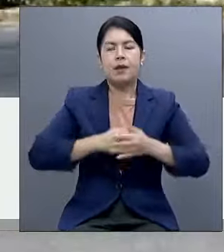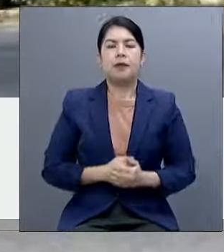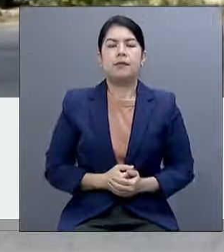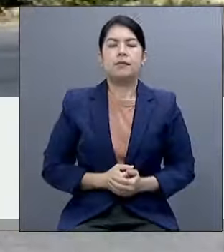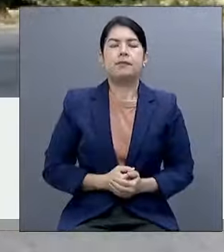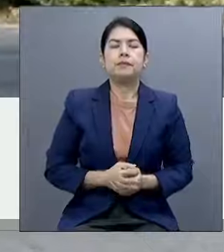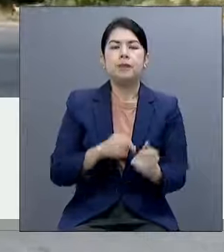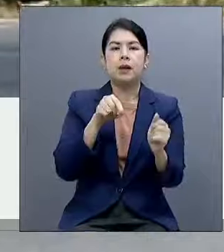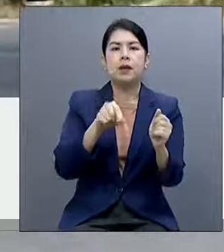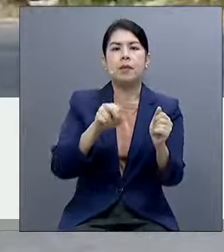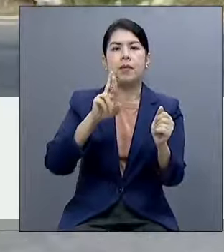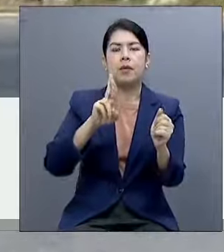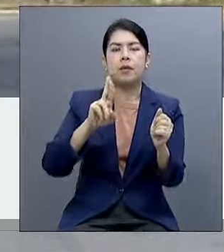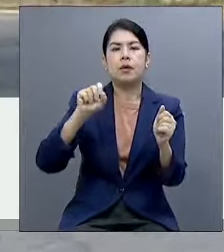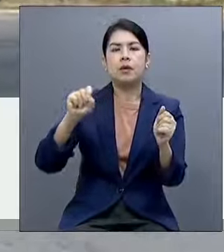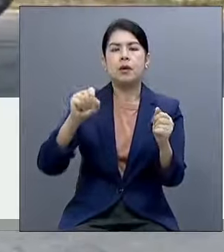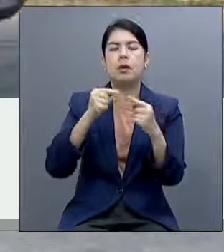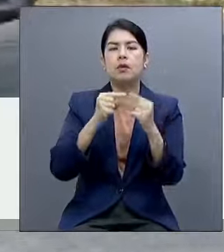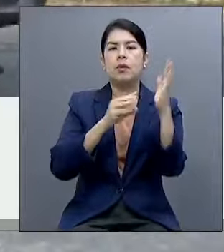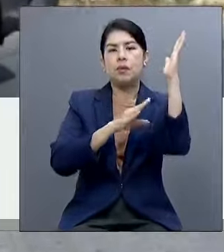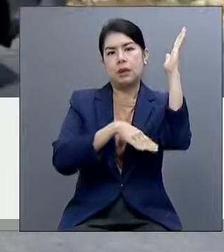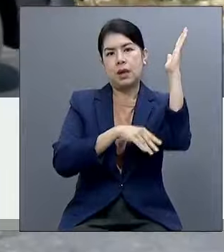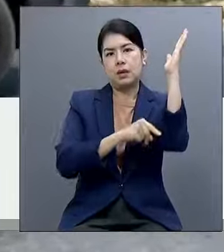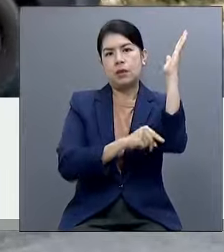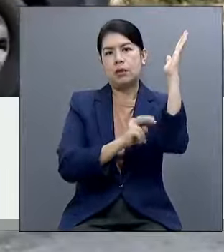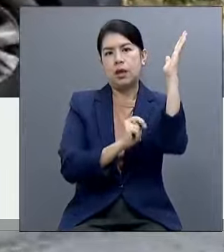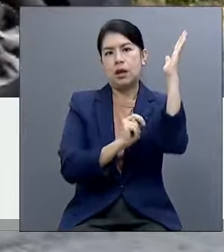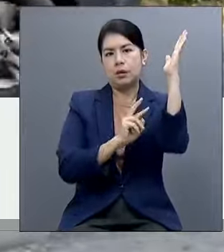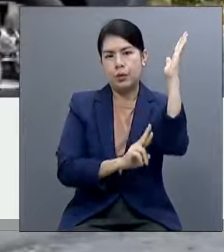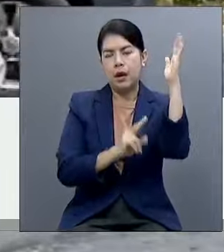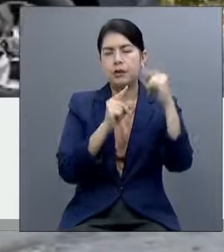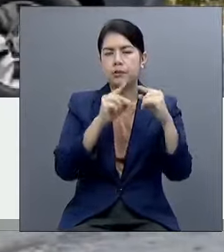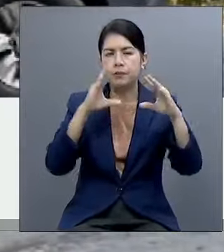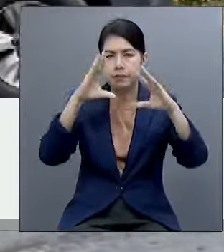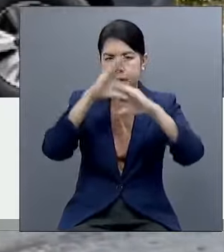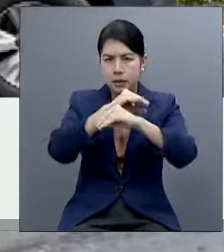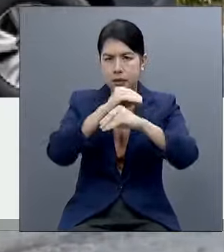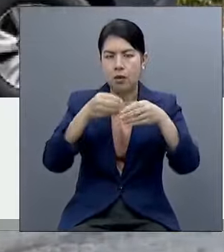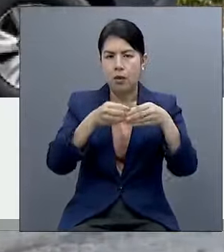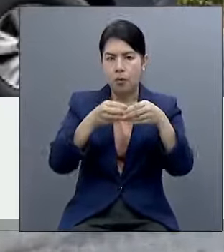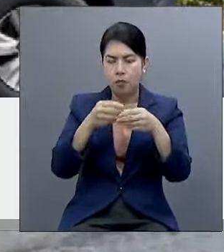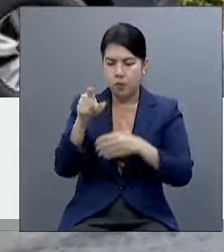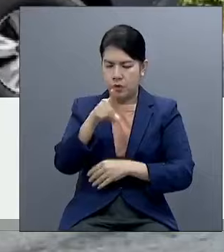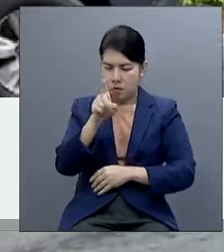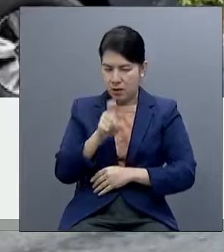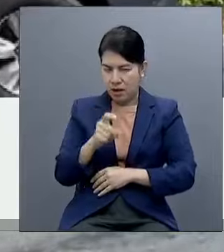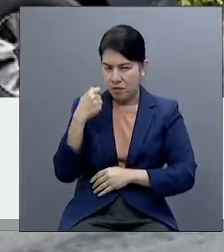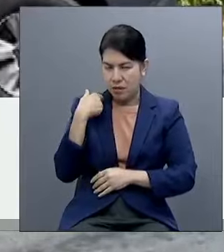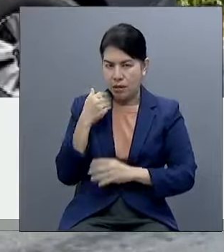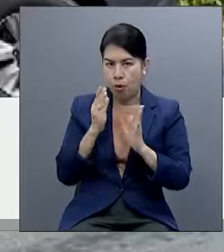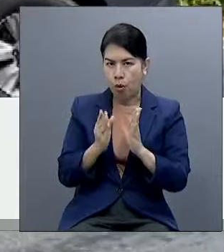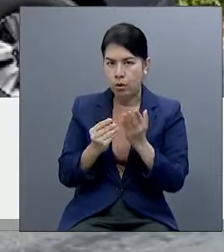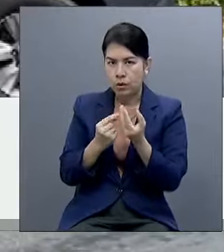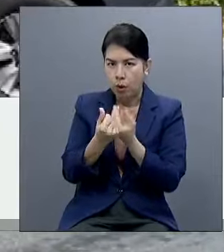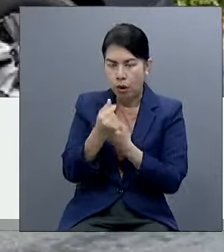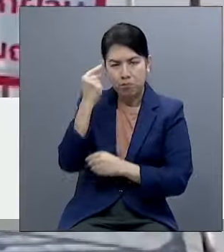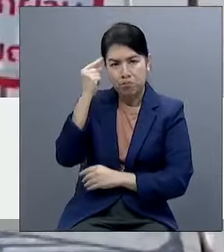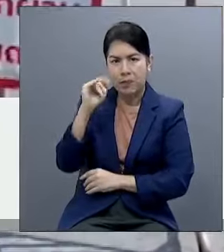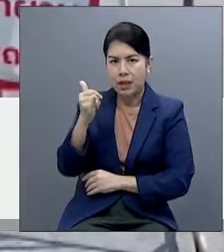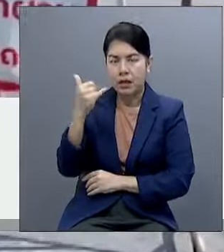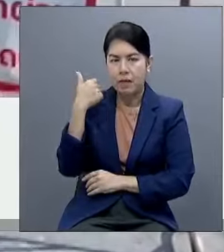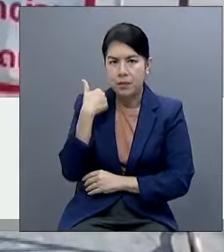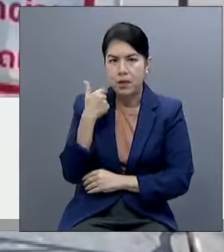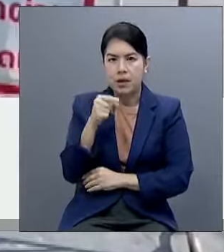ตงอำเภอตรือสอจังหวัดนราธิวาสหลังเมื่อช่วงกลางดึกที่ผ่านมาผู้ก่อเหตุไม่ทราบจำนวนใช้อาวุธสงครามซุ่มยิง